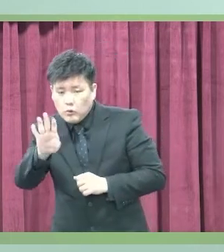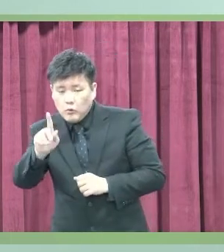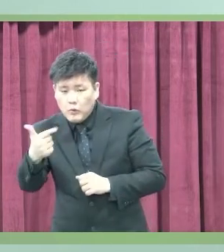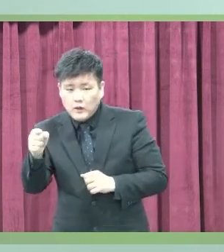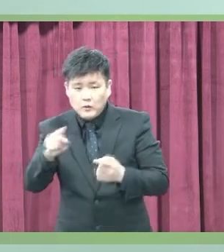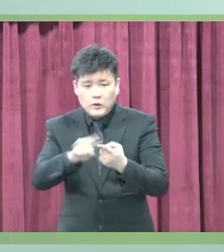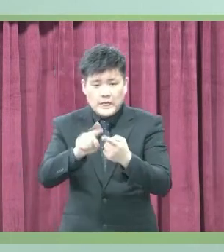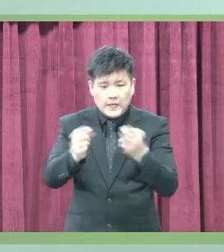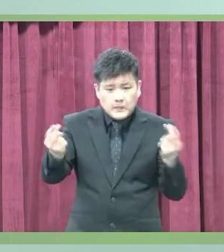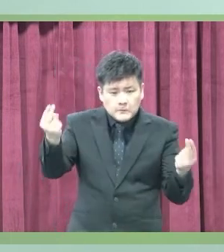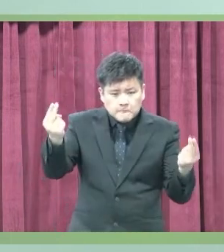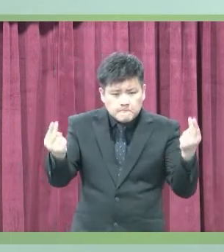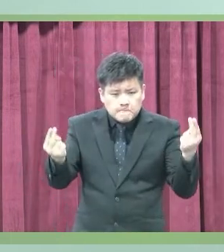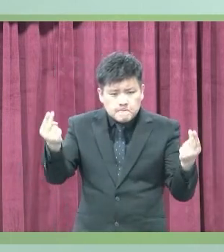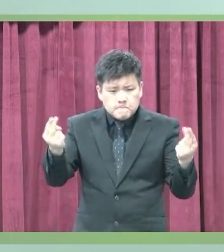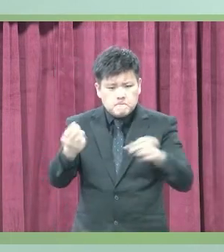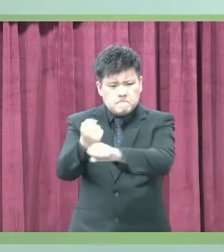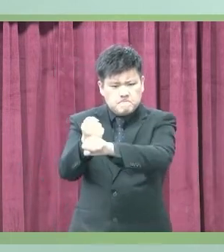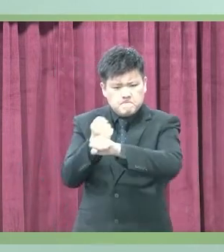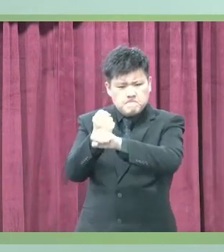다차원적인 세부 심층 분석이 필요합니다.